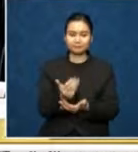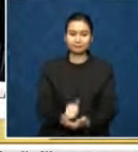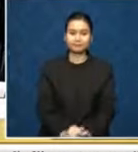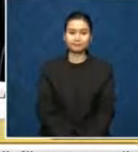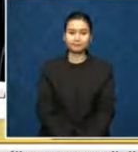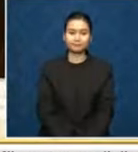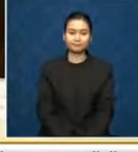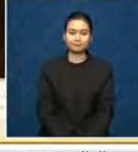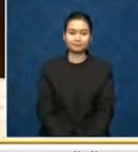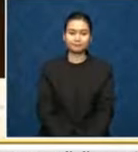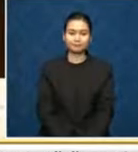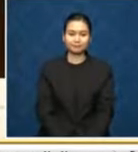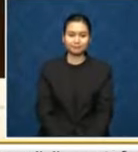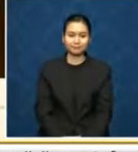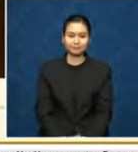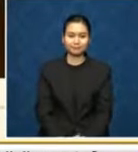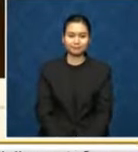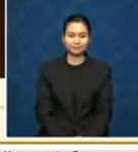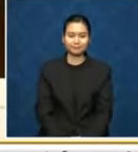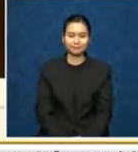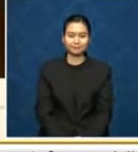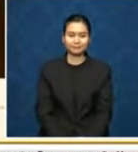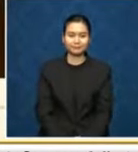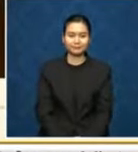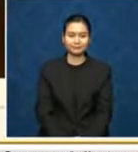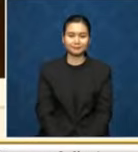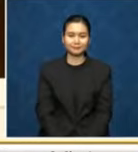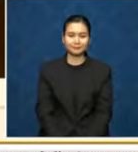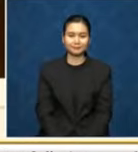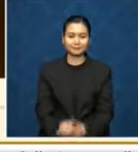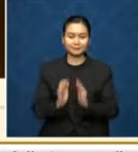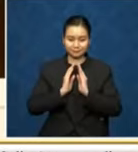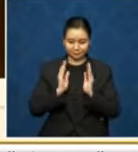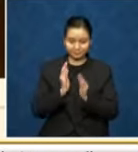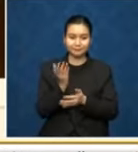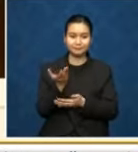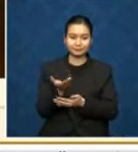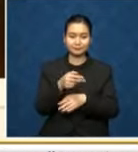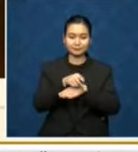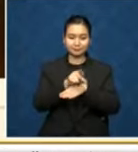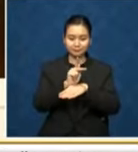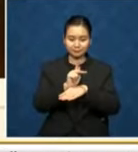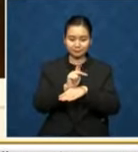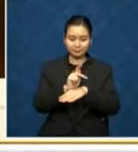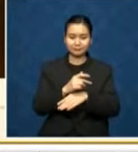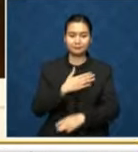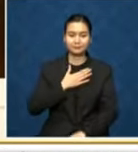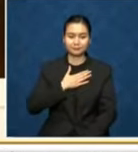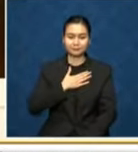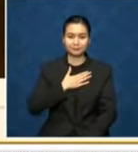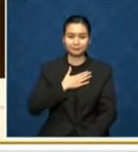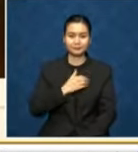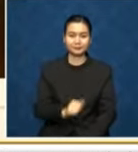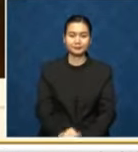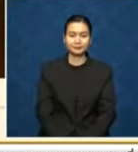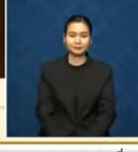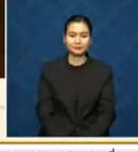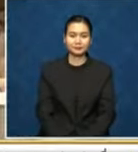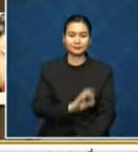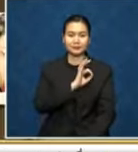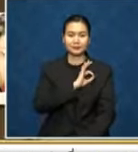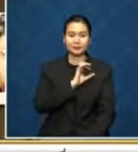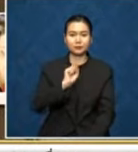ขอบคุณครับเชิญท่านพัฒนาสรรพโสครับ ขอบคุณมากครับท่านประธานกับเรียนท่านประธานผมพัฒนาสรรพโสสมาชิ